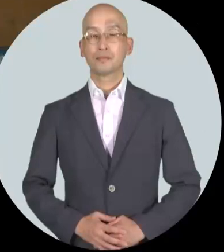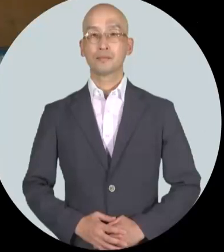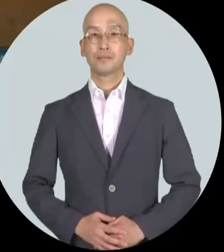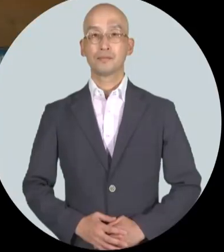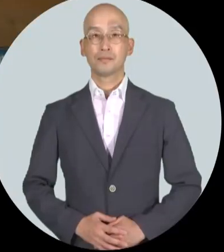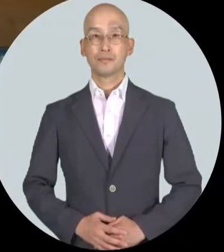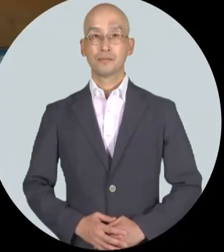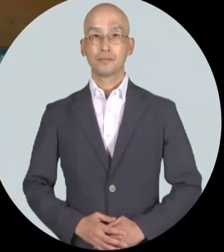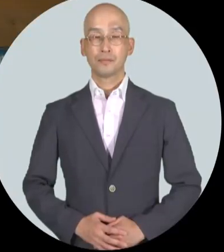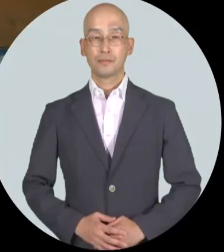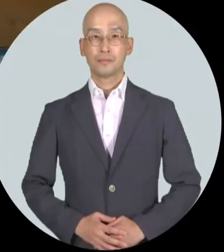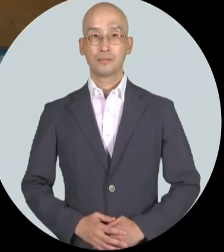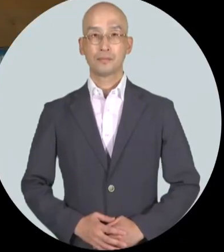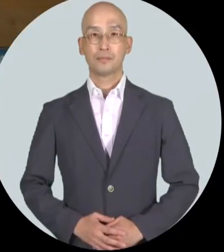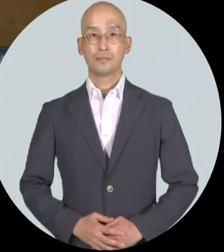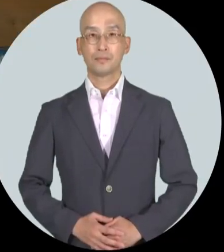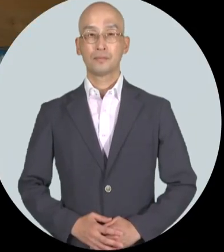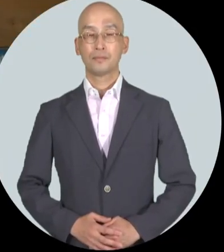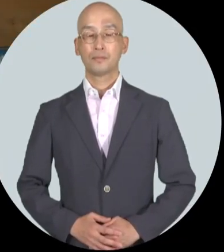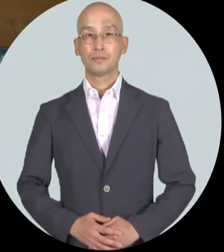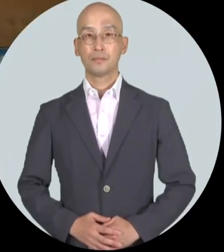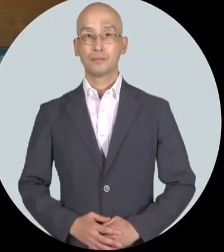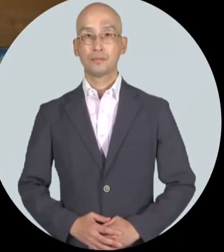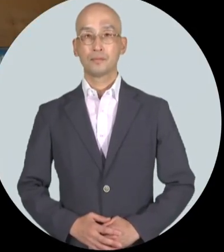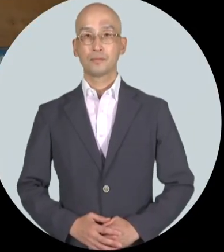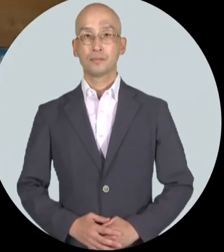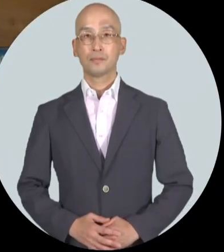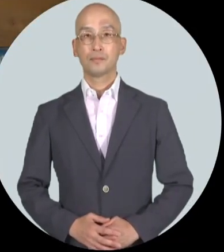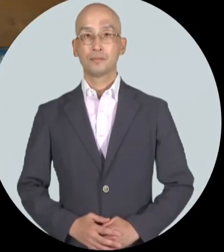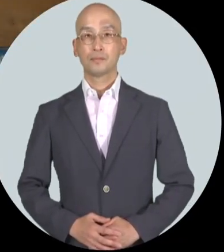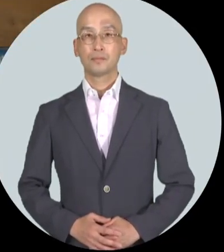会見を始めます。はじめに知事から発表がございます。